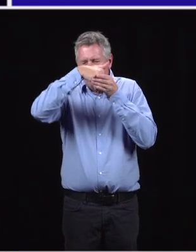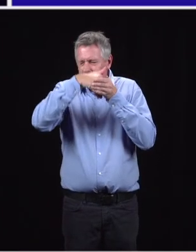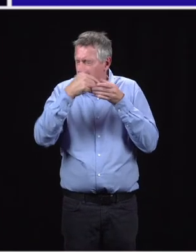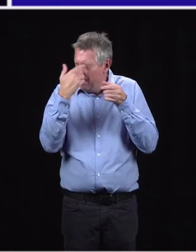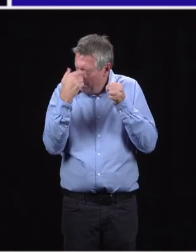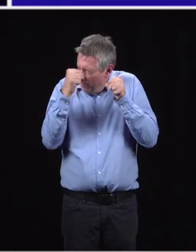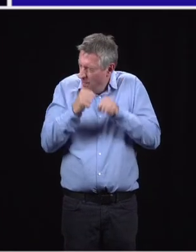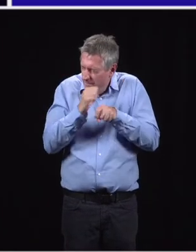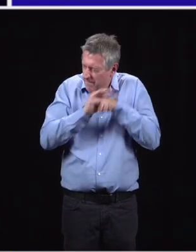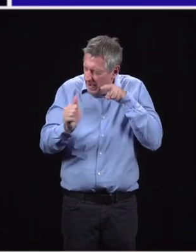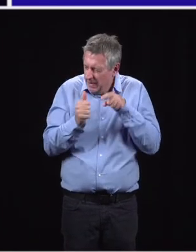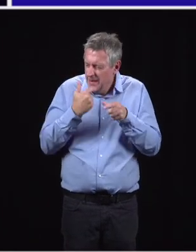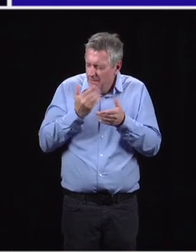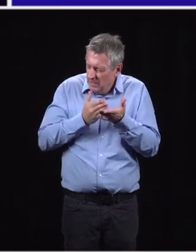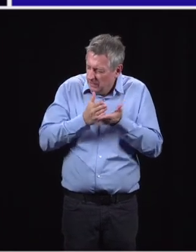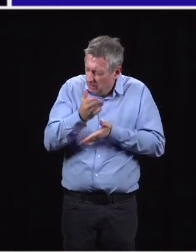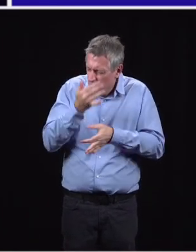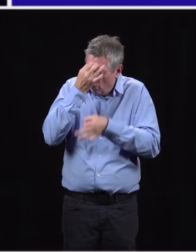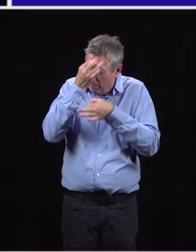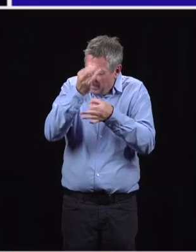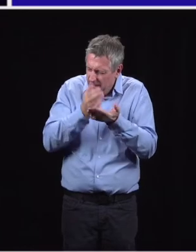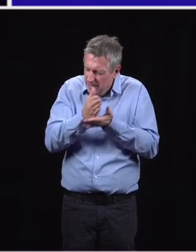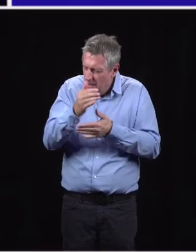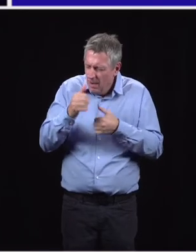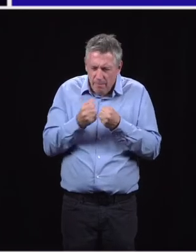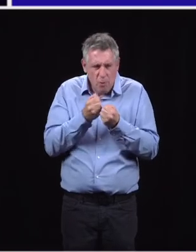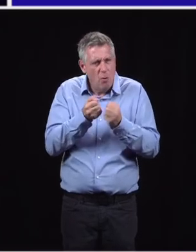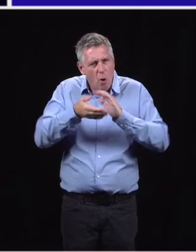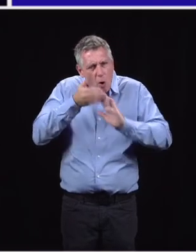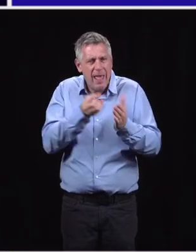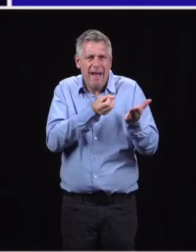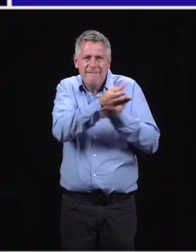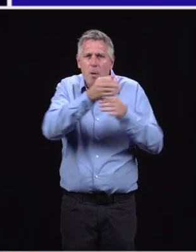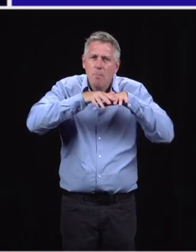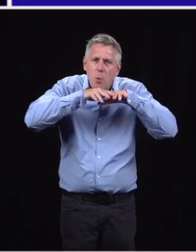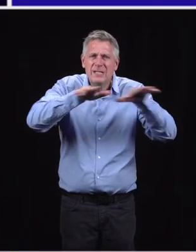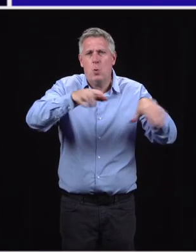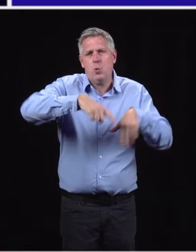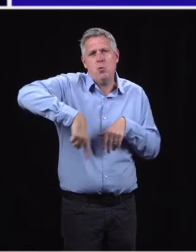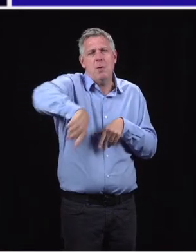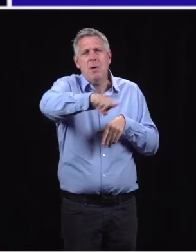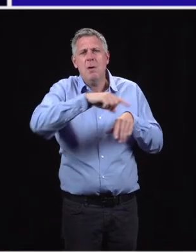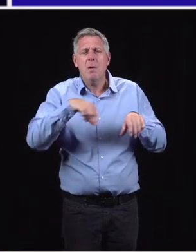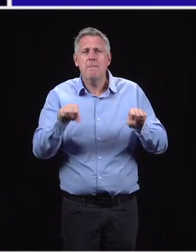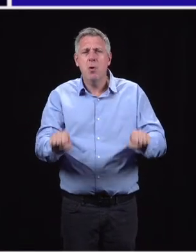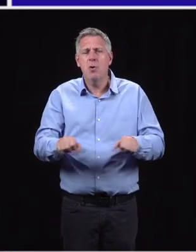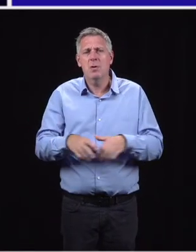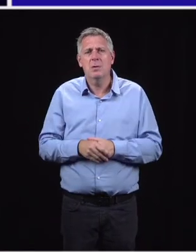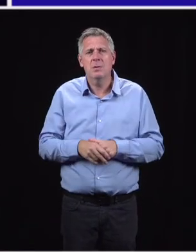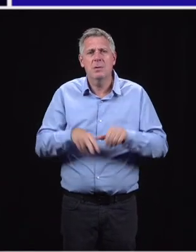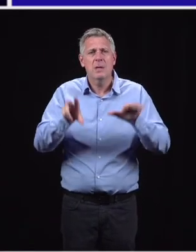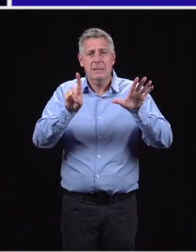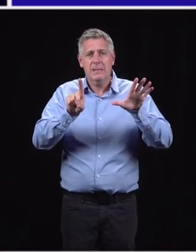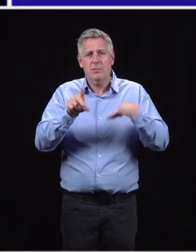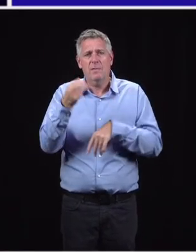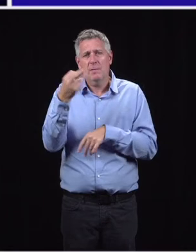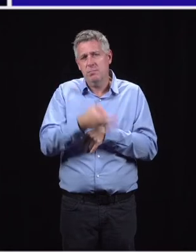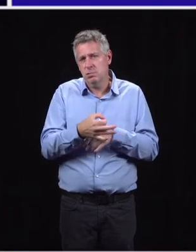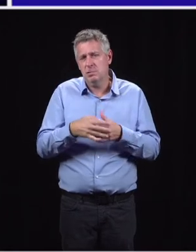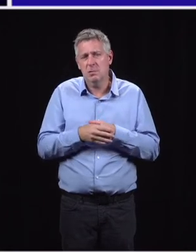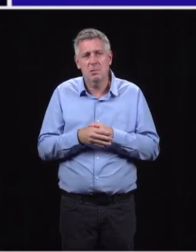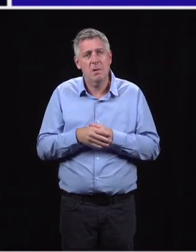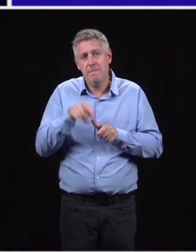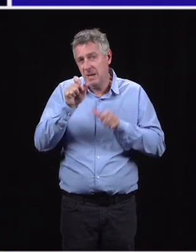ce que je fais ça a du sens et en fait je peux le communiquer aussi aux autres et c'est important parce que il y a 80 % des personnes qui sont